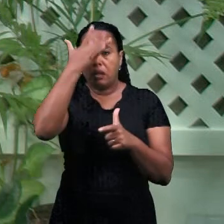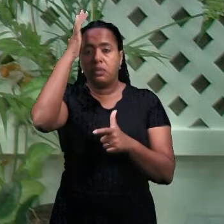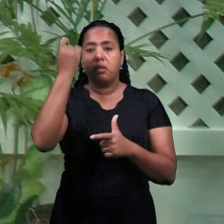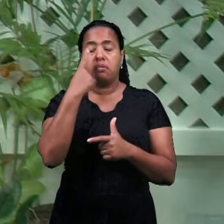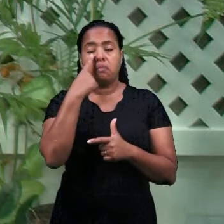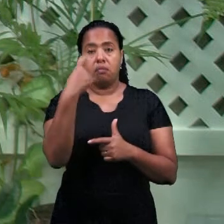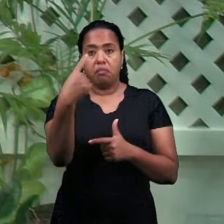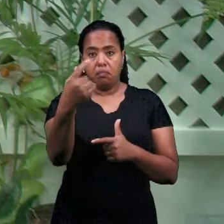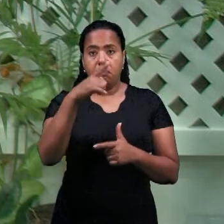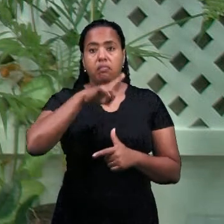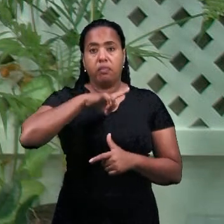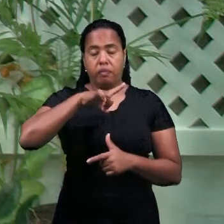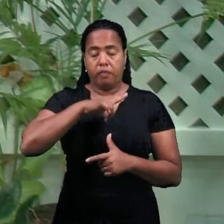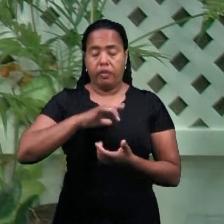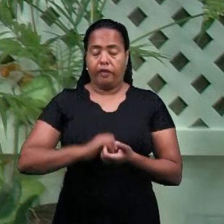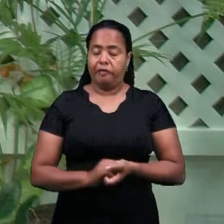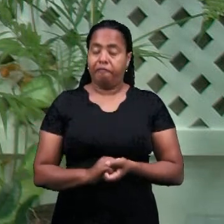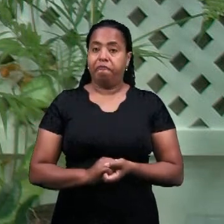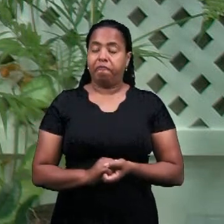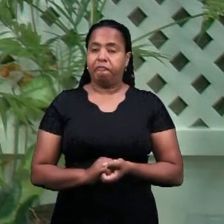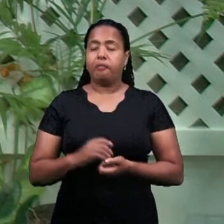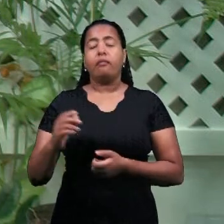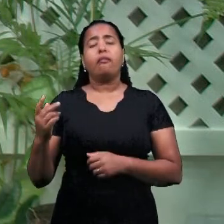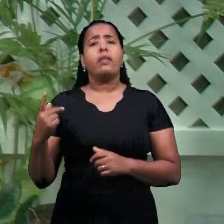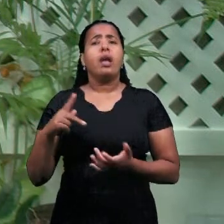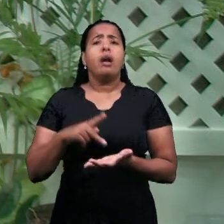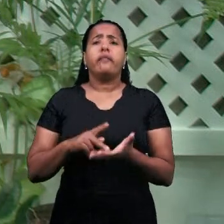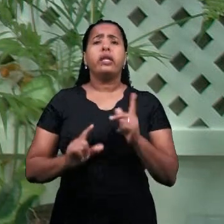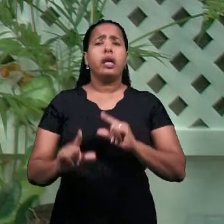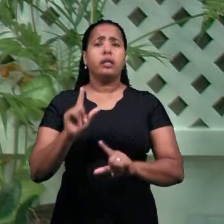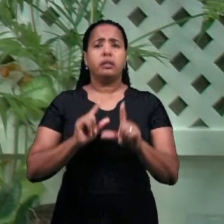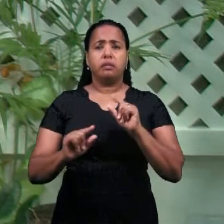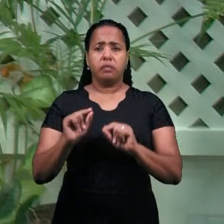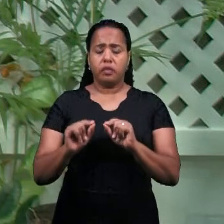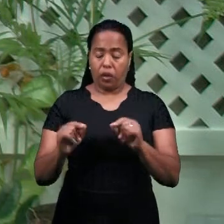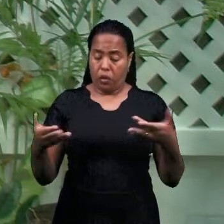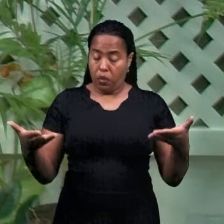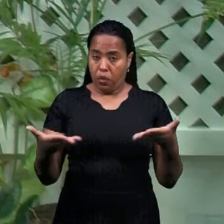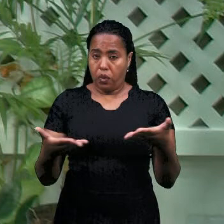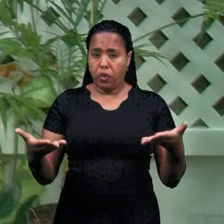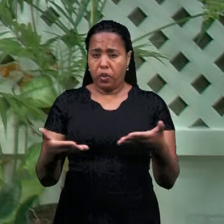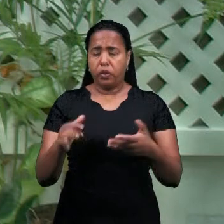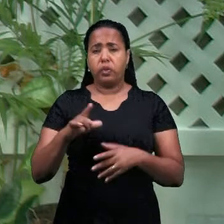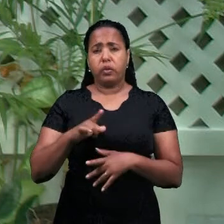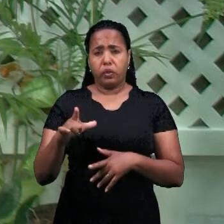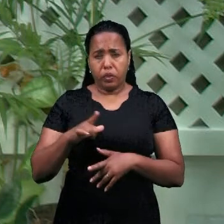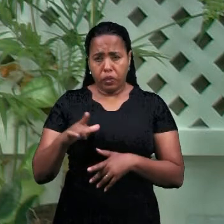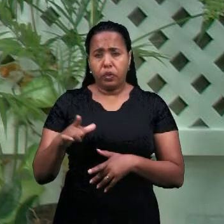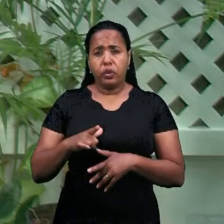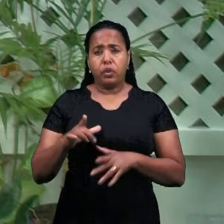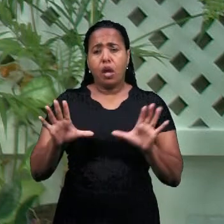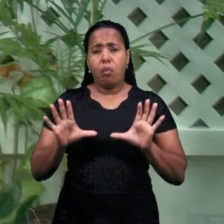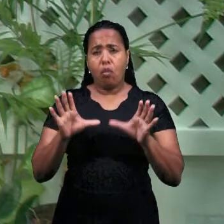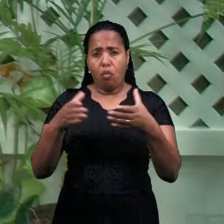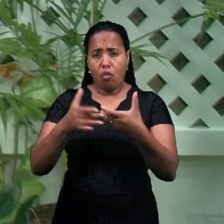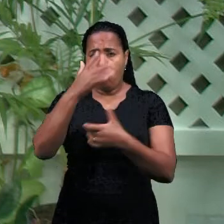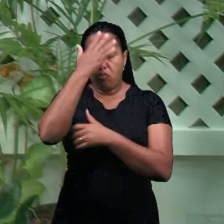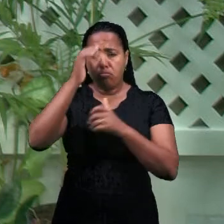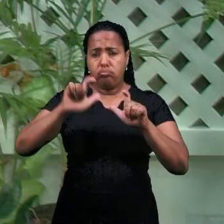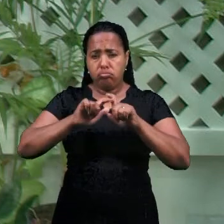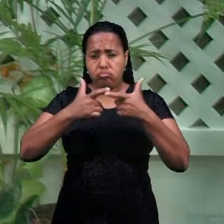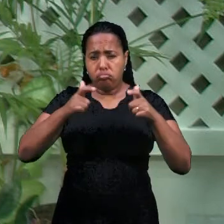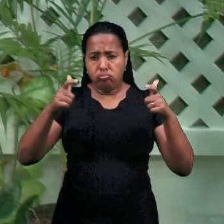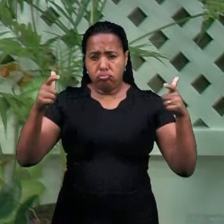ici pour dire qu'en vérité, aujourd'hui, nous avons un groupe très grand de participants. Et nous avons